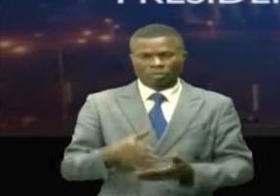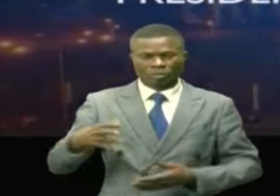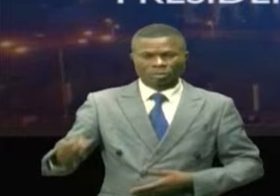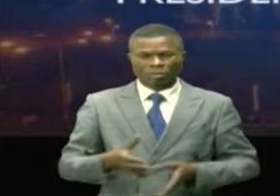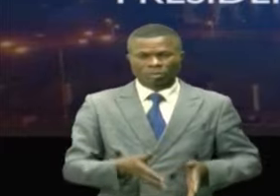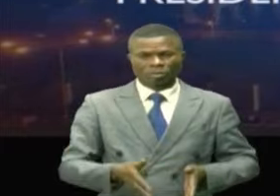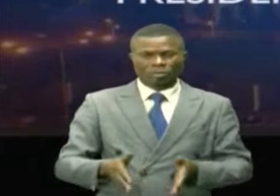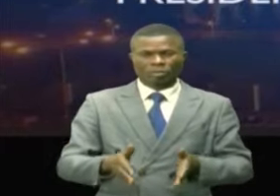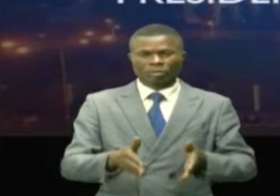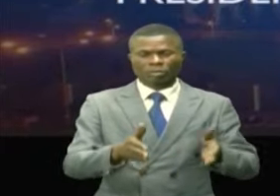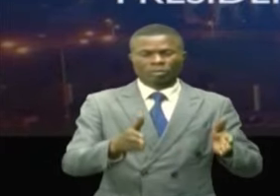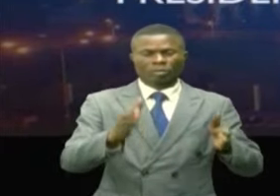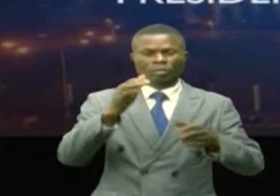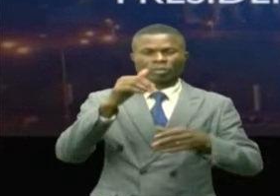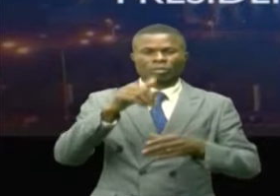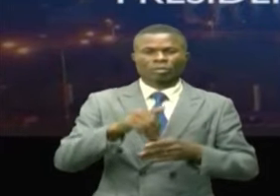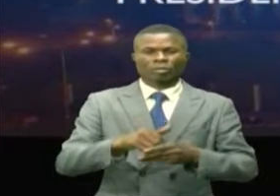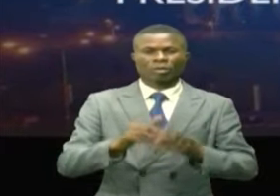remercie